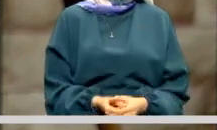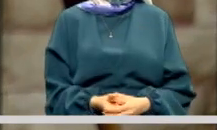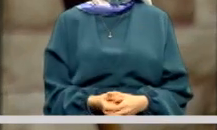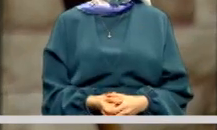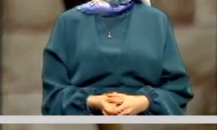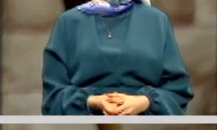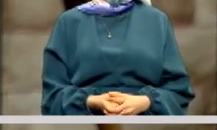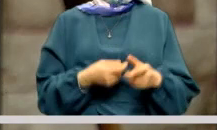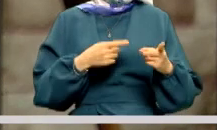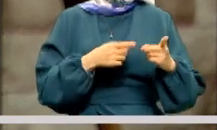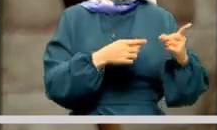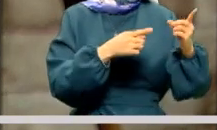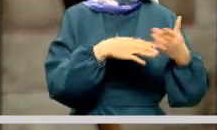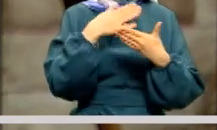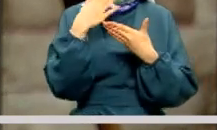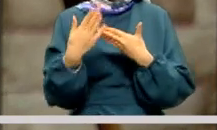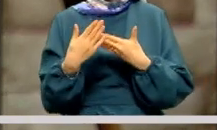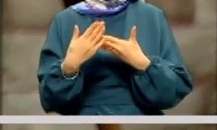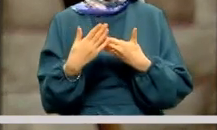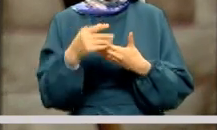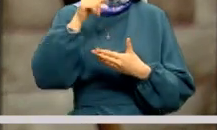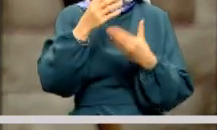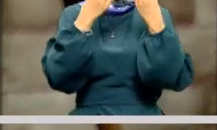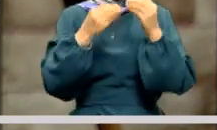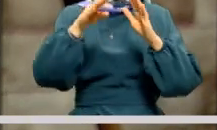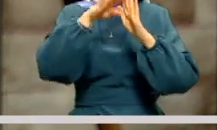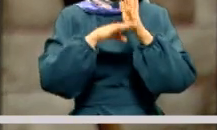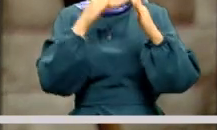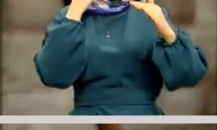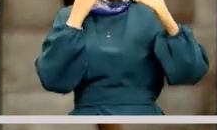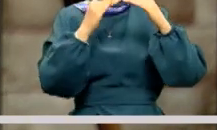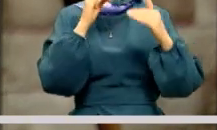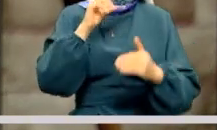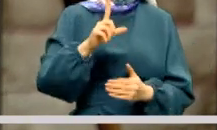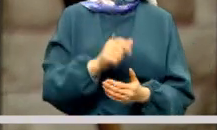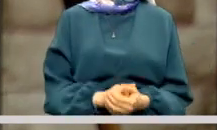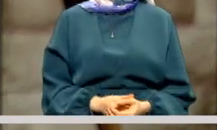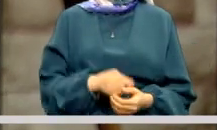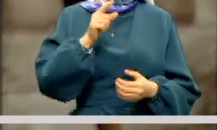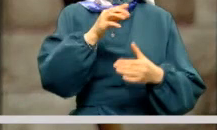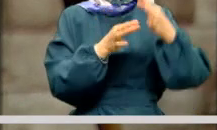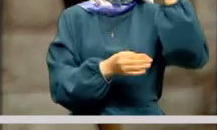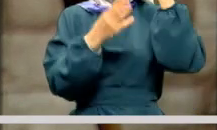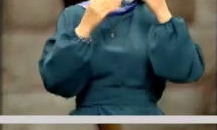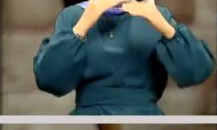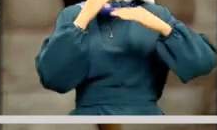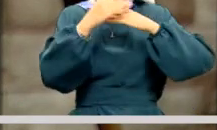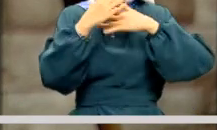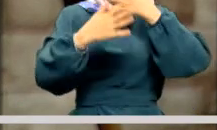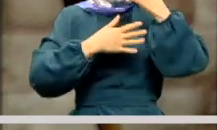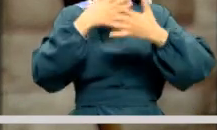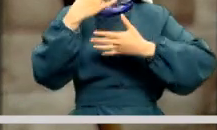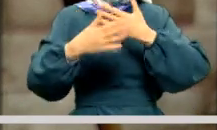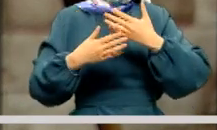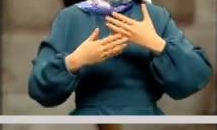yolu takip etmek veya işte konumuz kurallara uymak bu insani olarak toplumsal karmaşayı ortadan